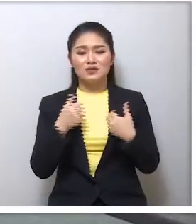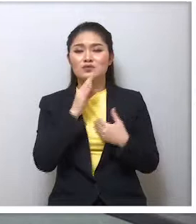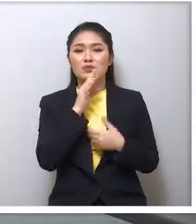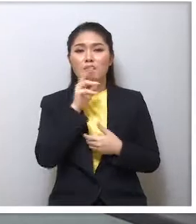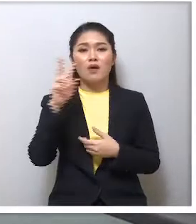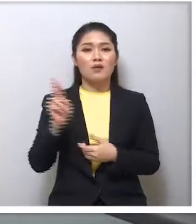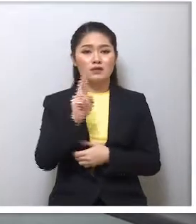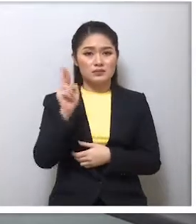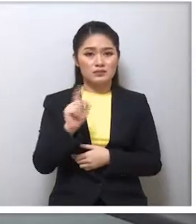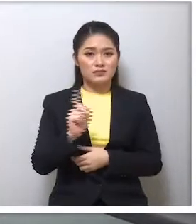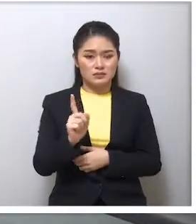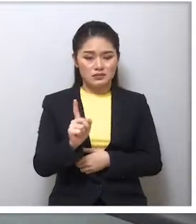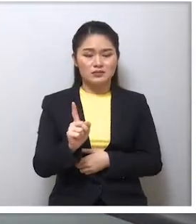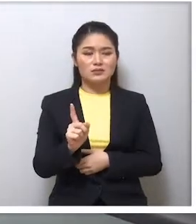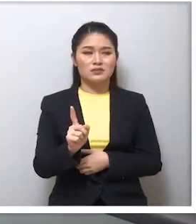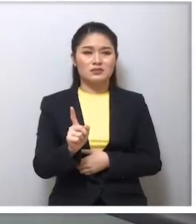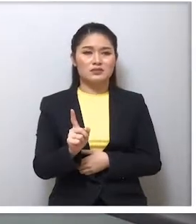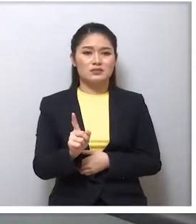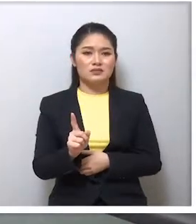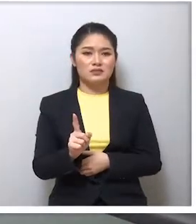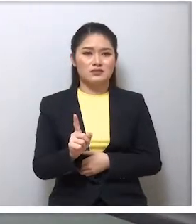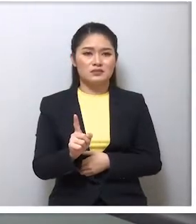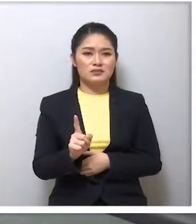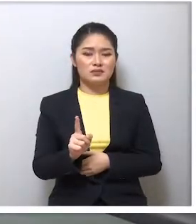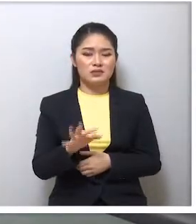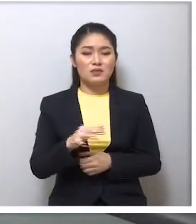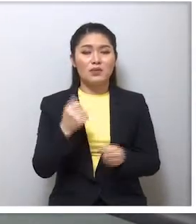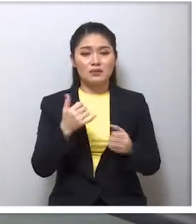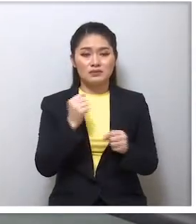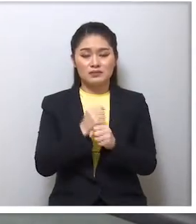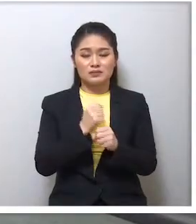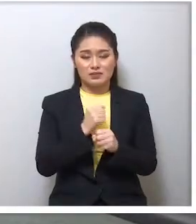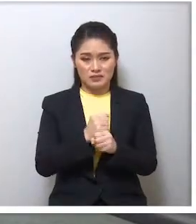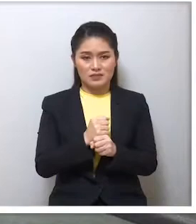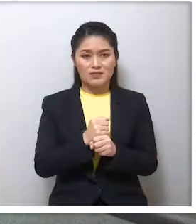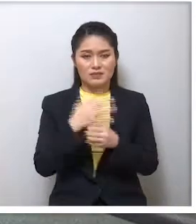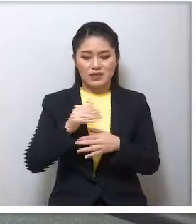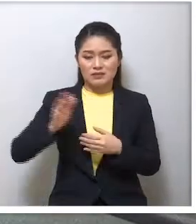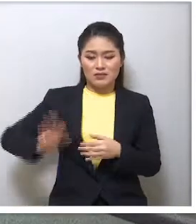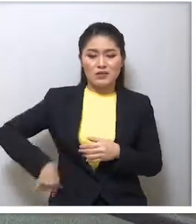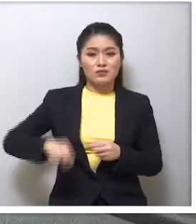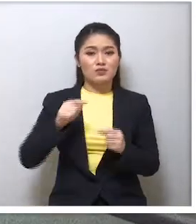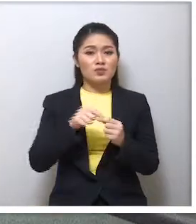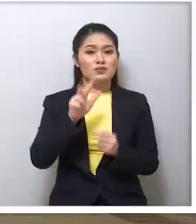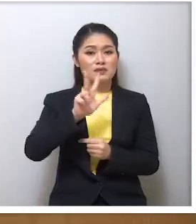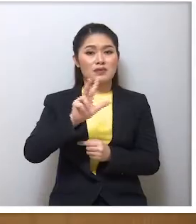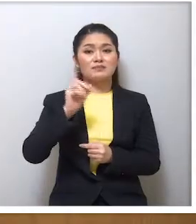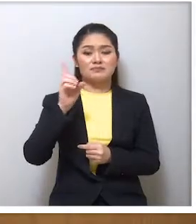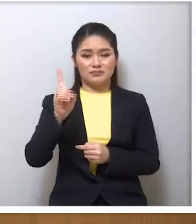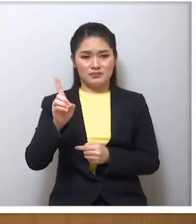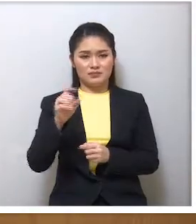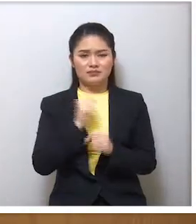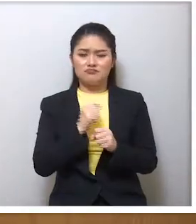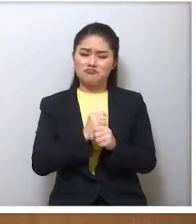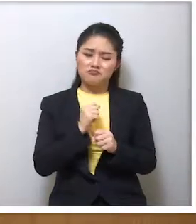ในตัว after ตัว 3D Max เนี่ยนะครับ เอาไปใส่พวก